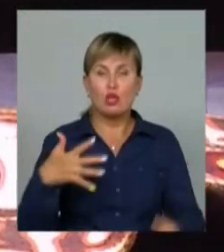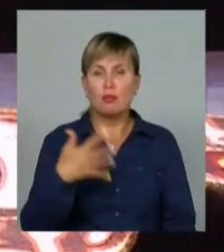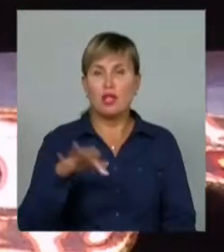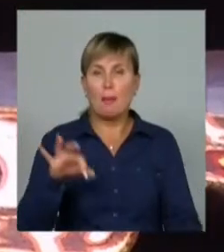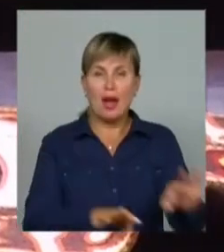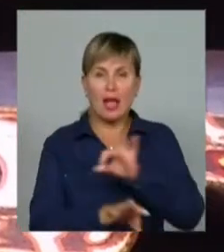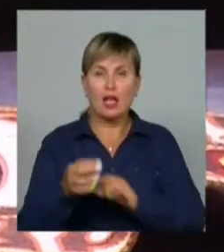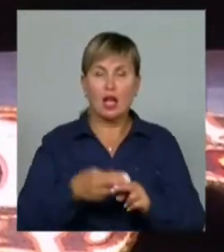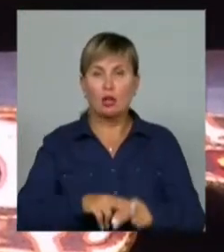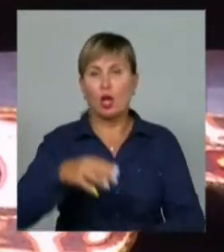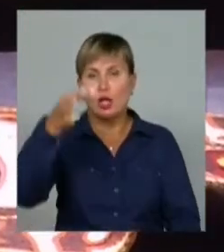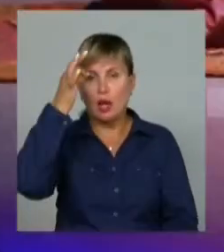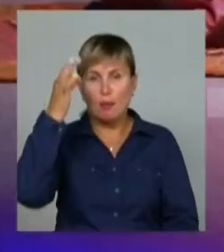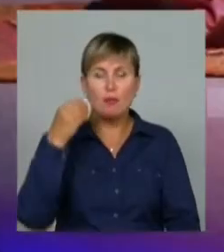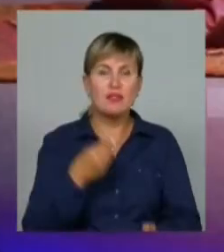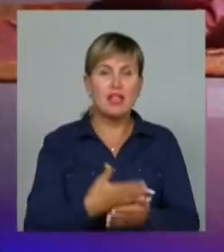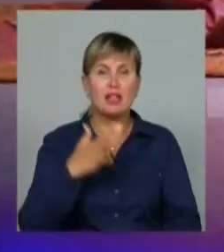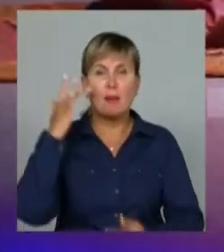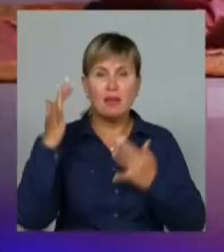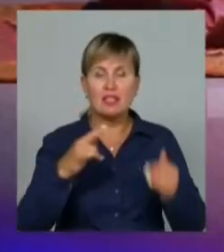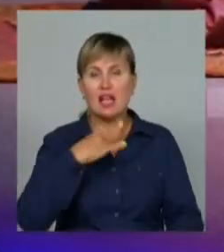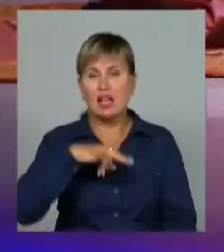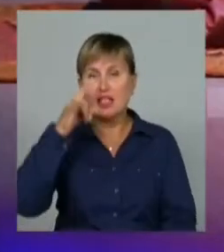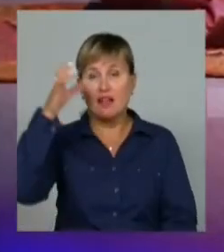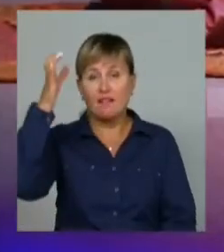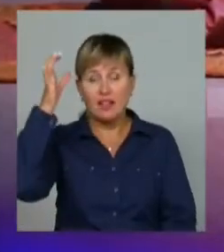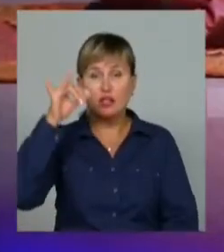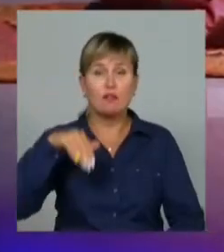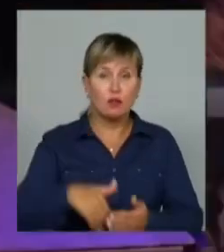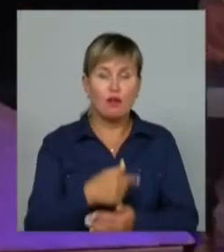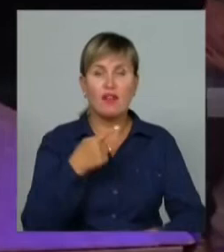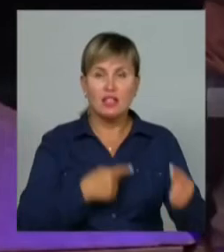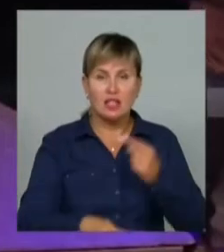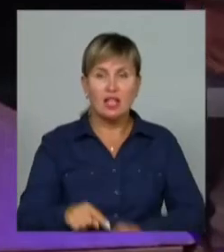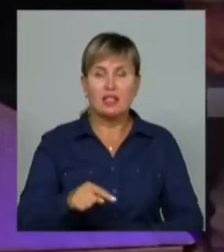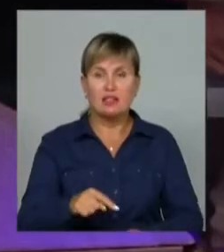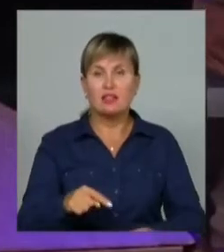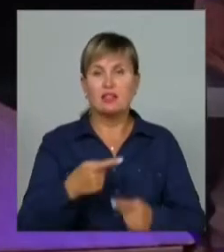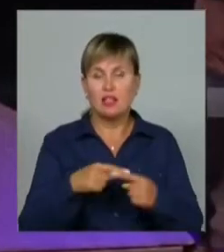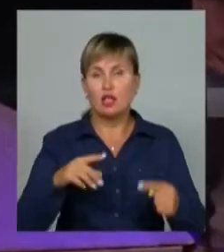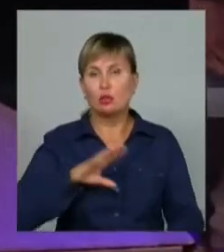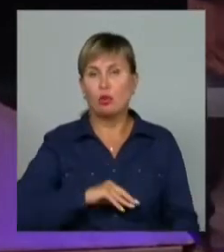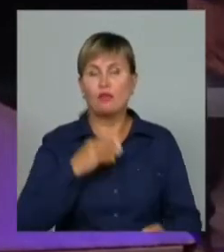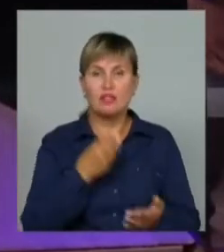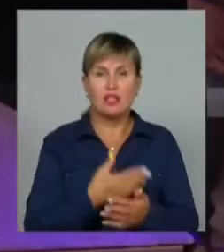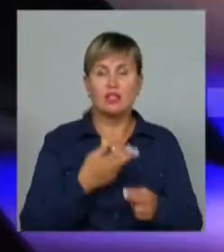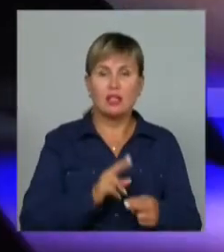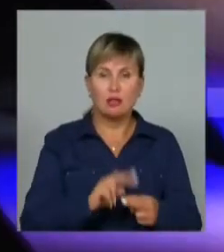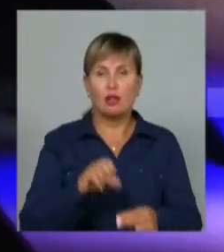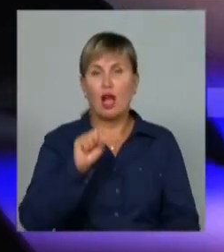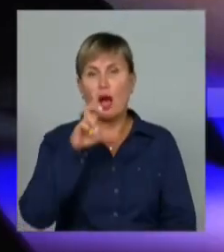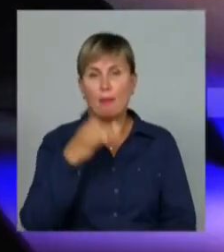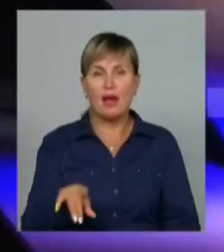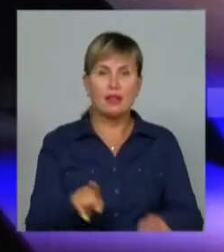проектов, которые напомнят ценные мысли казахского философа и вновь возвратят нас в истоки духовных ценностей, которые Абай так